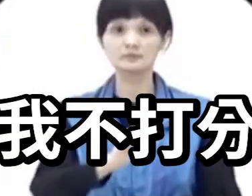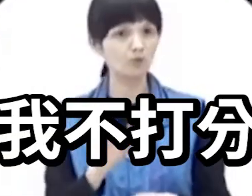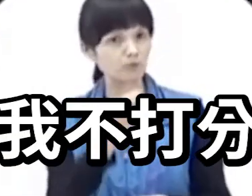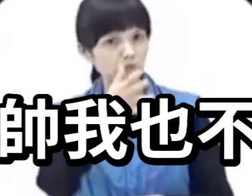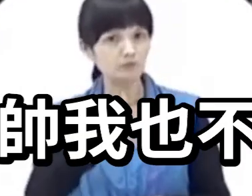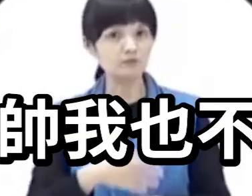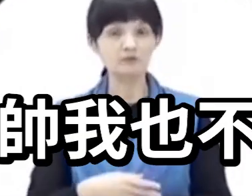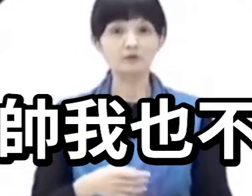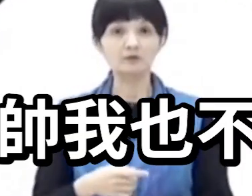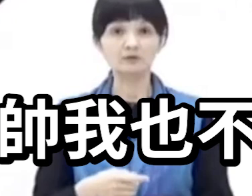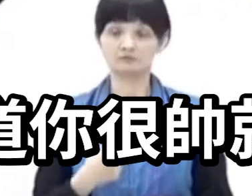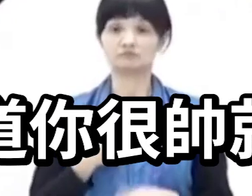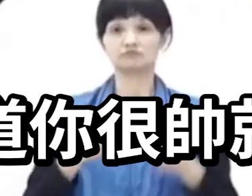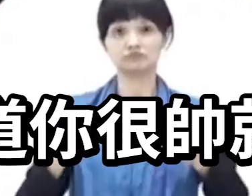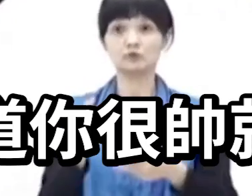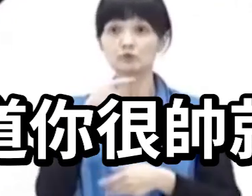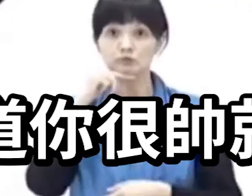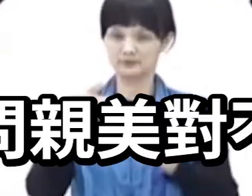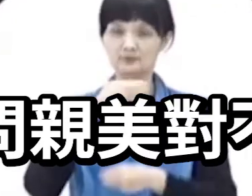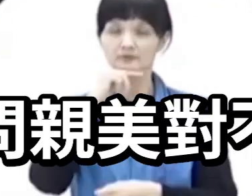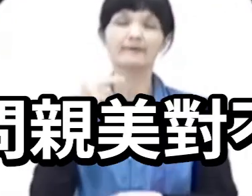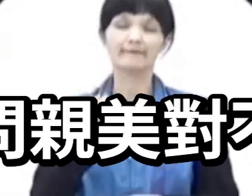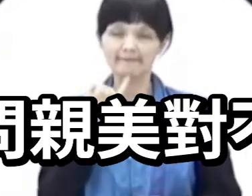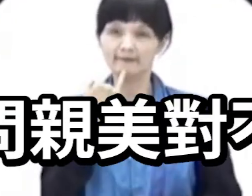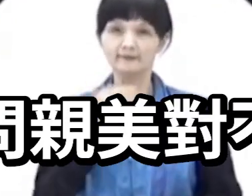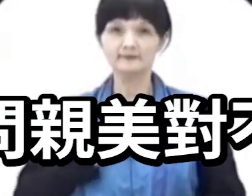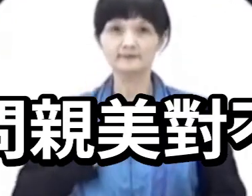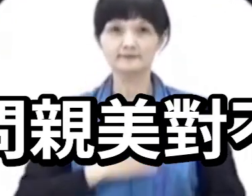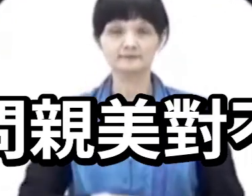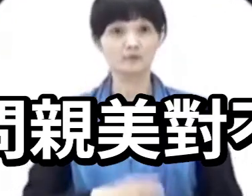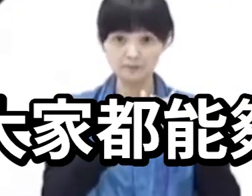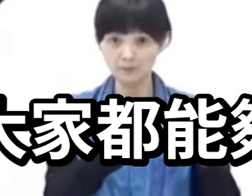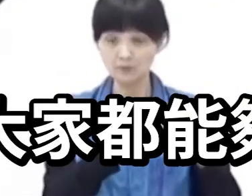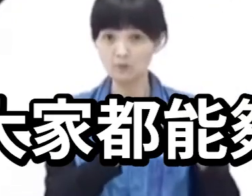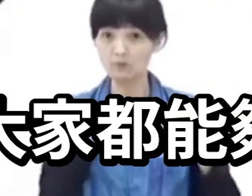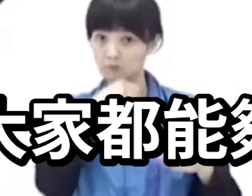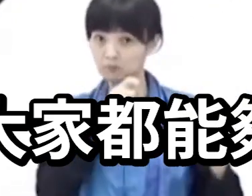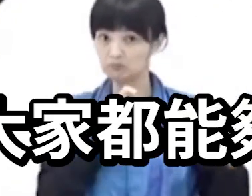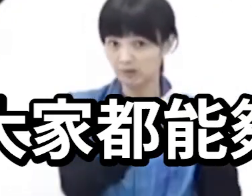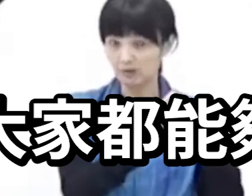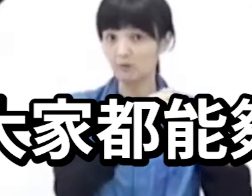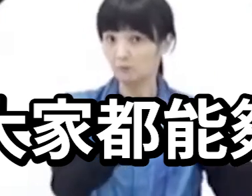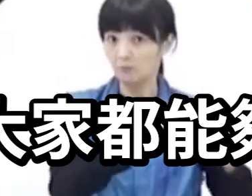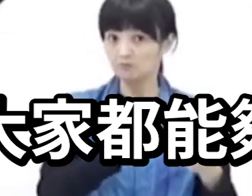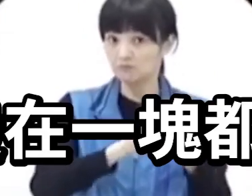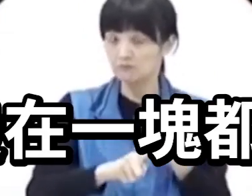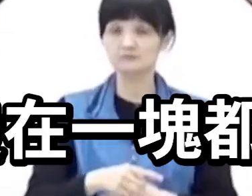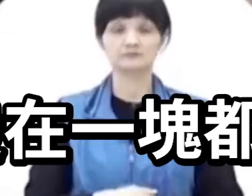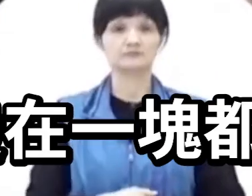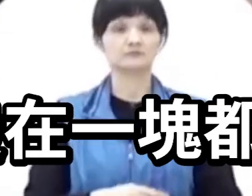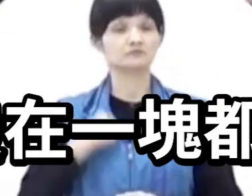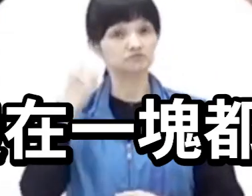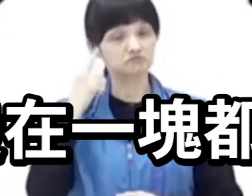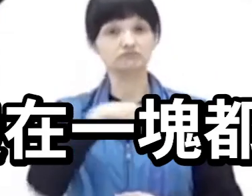我不打分数，你帅不帅？我也不打分数，我知道你很帅就好了。 请问，亲美对不对？ 只要大家都能够合作， 市长